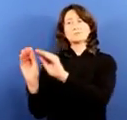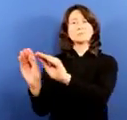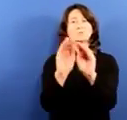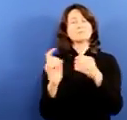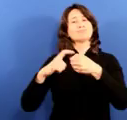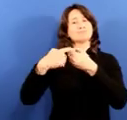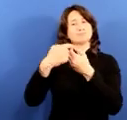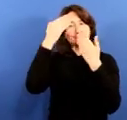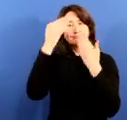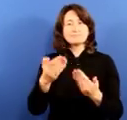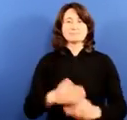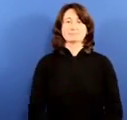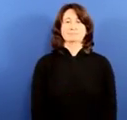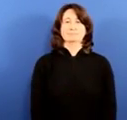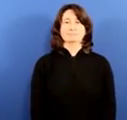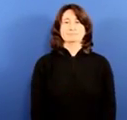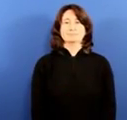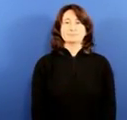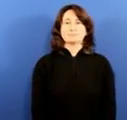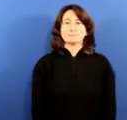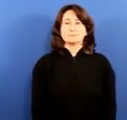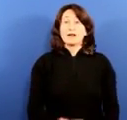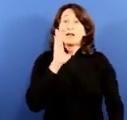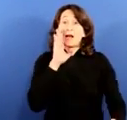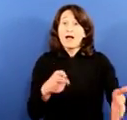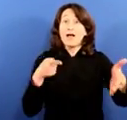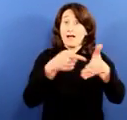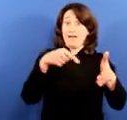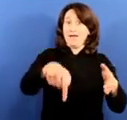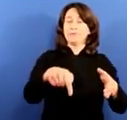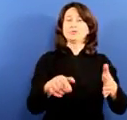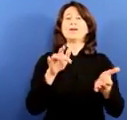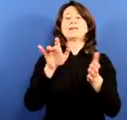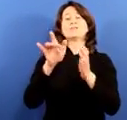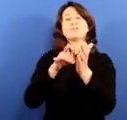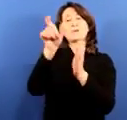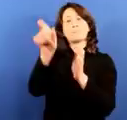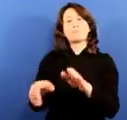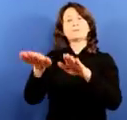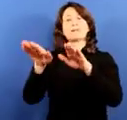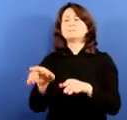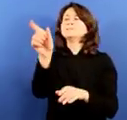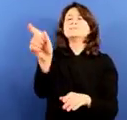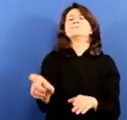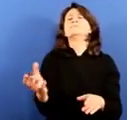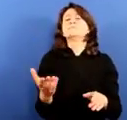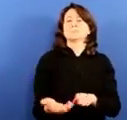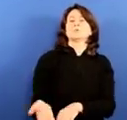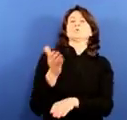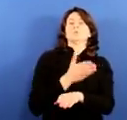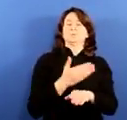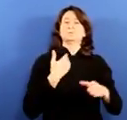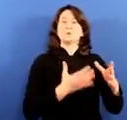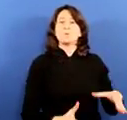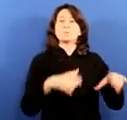bai eta beraren lurrak nekazaritzako lurren funtsari laga dizkion lehenengo jabe partikularra ere. Bigarren adjudikazio